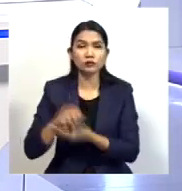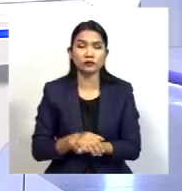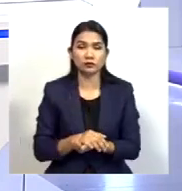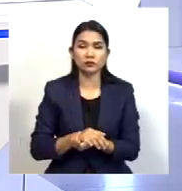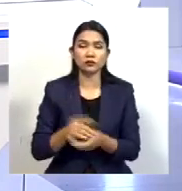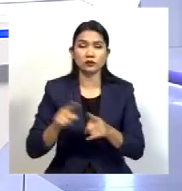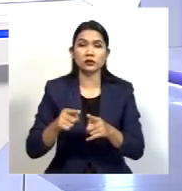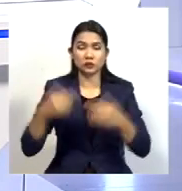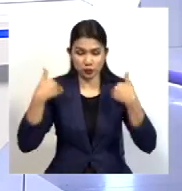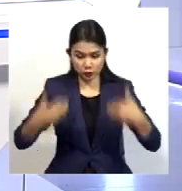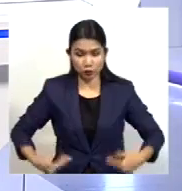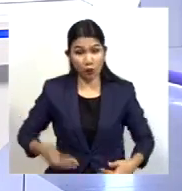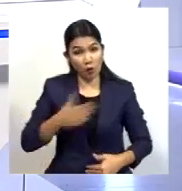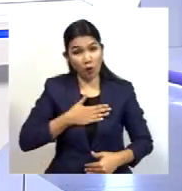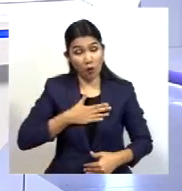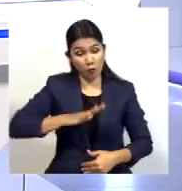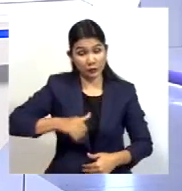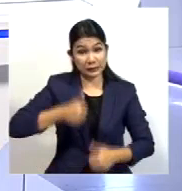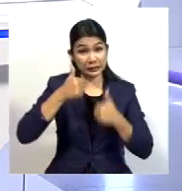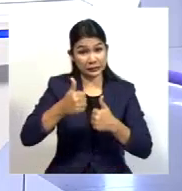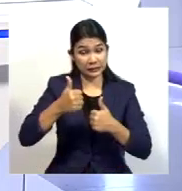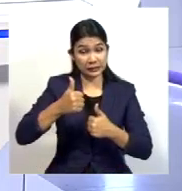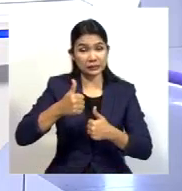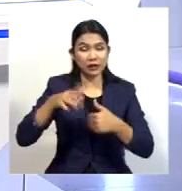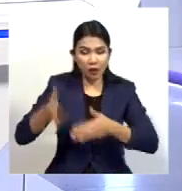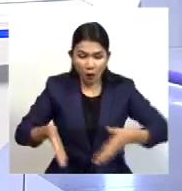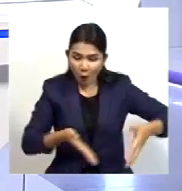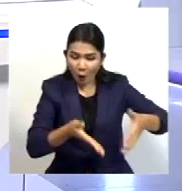ตของดีของคุณดีขึ้นแล้วก็คลองนั้นก